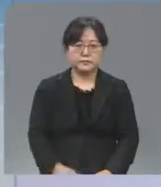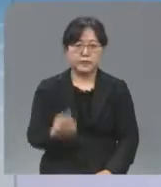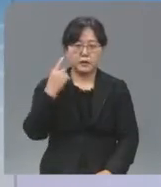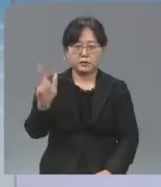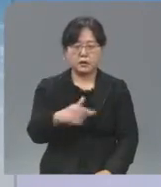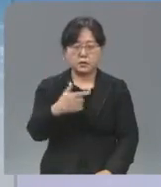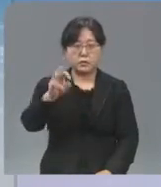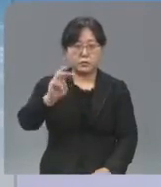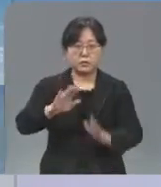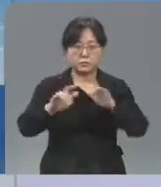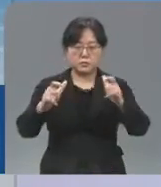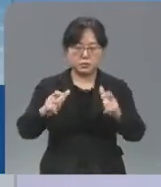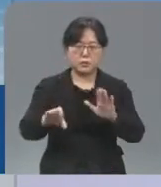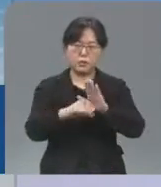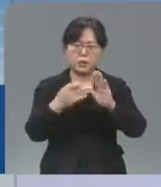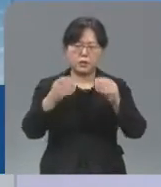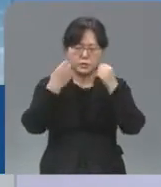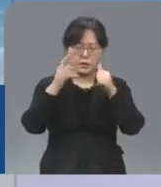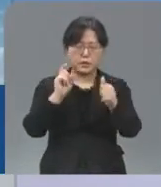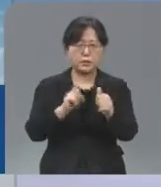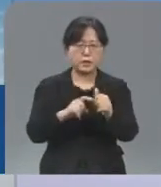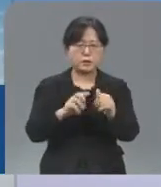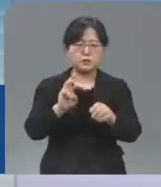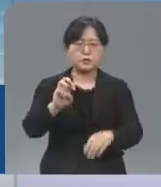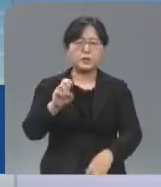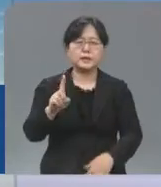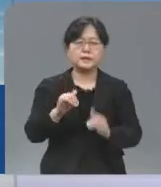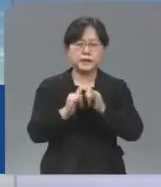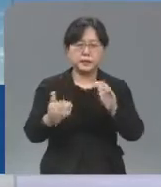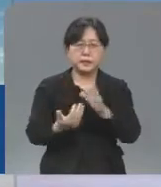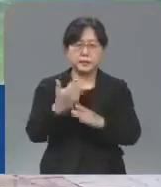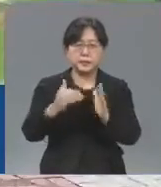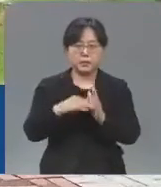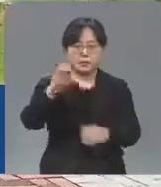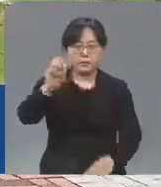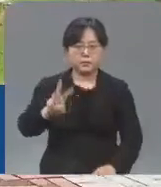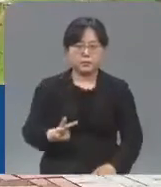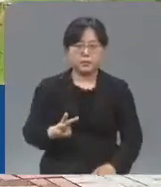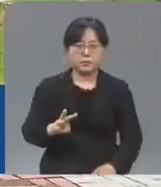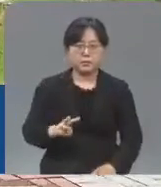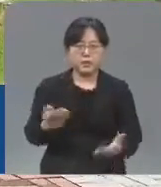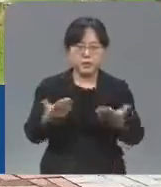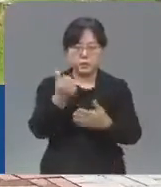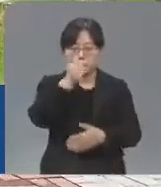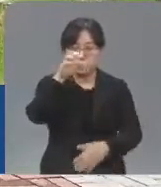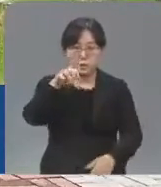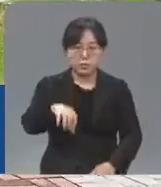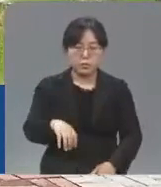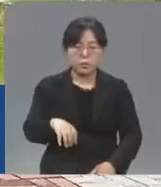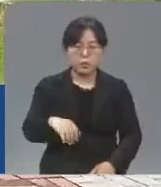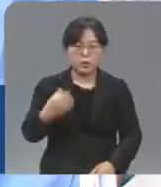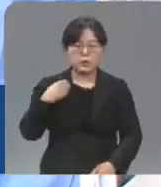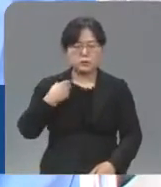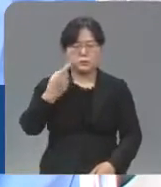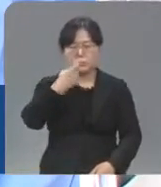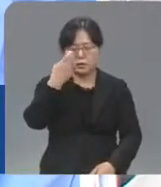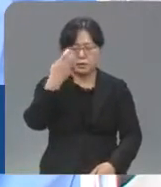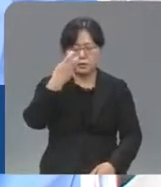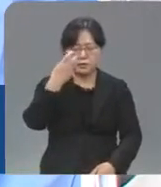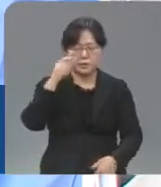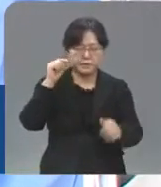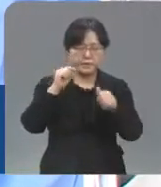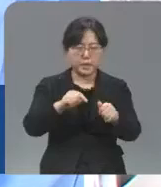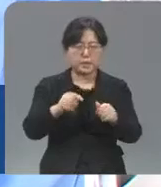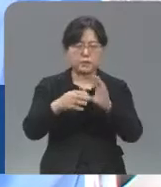어제 하루 광주 전남에서 코로나19 확진자 31명이 나왔습니다. 광주에서는 직업소개소에 대한 의무검사